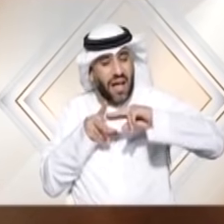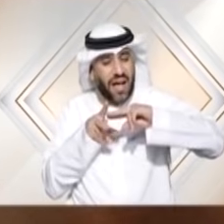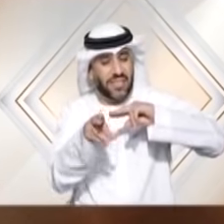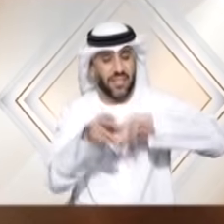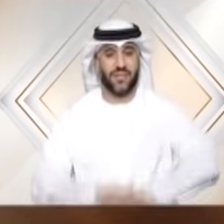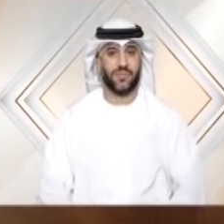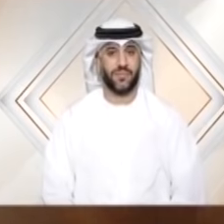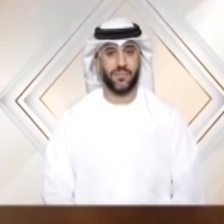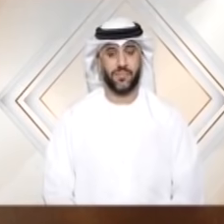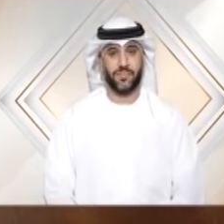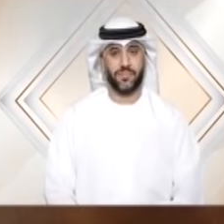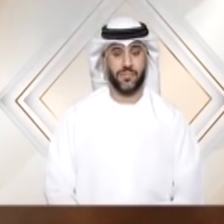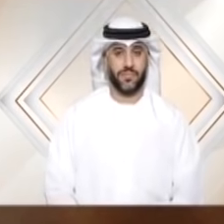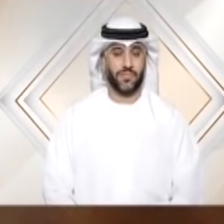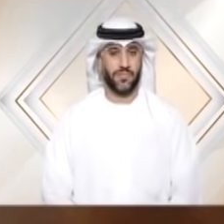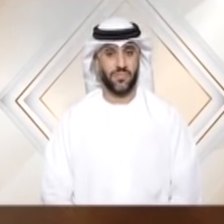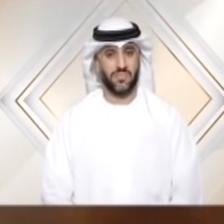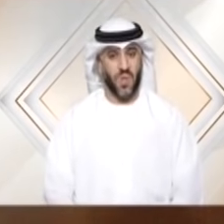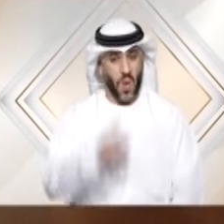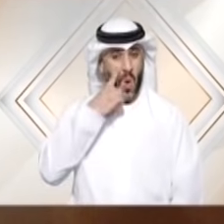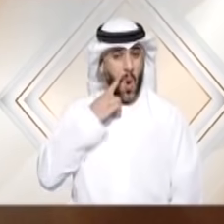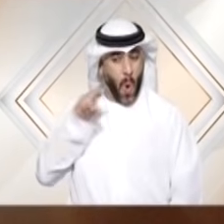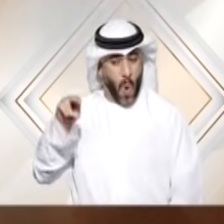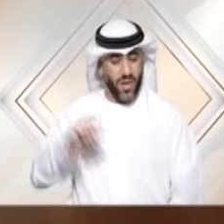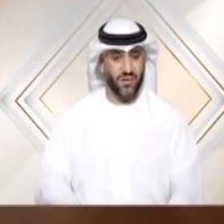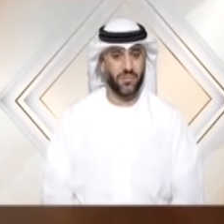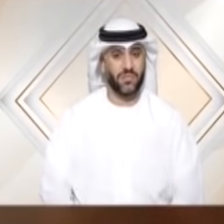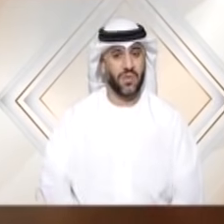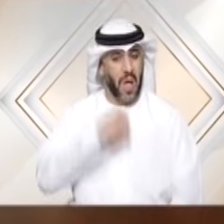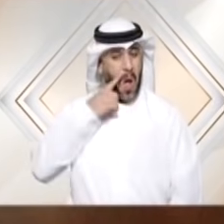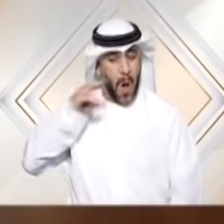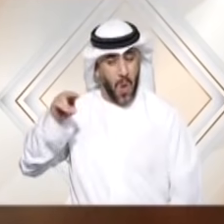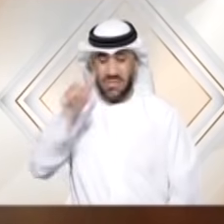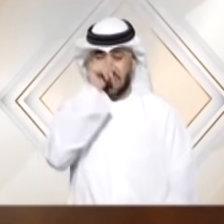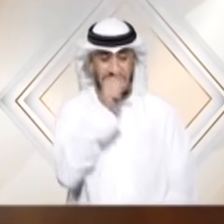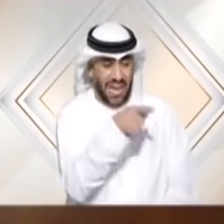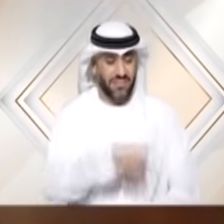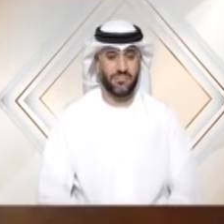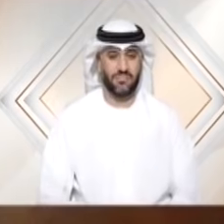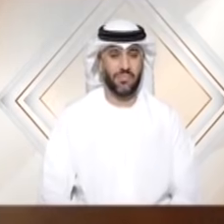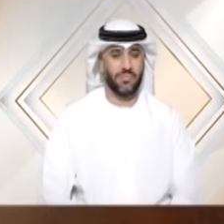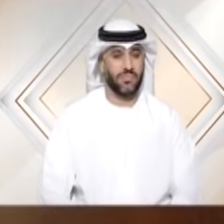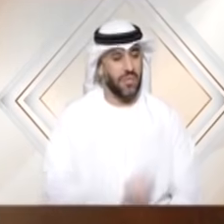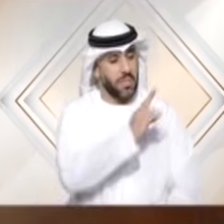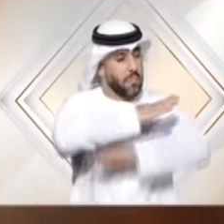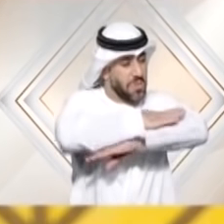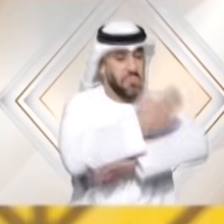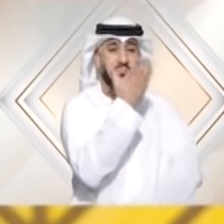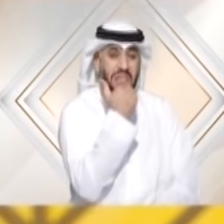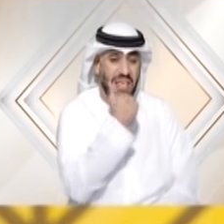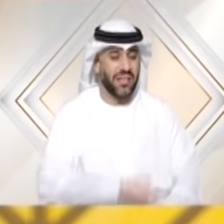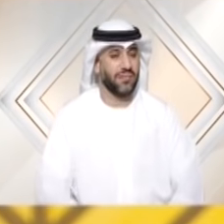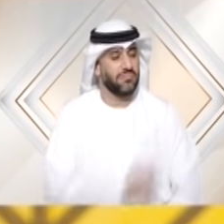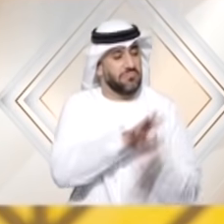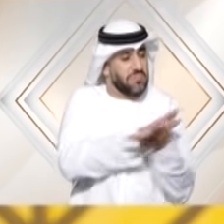أنا طبعا بنظر أخوي اللي أنا سويته، أنت تعرف الشباب متعصبين، اللي أنت سويتي هذا اسمه انحلال أخلاقي،